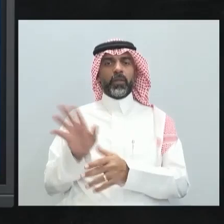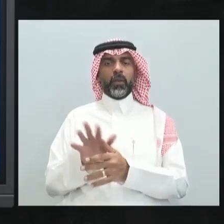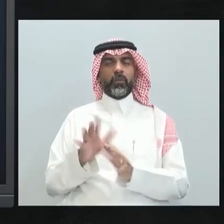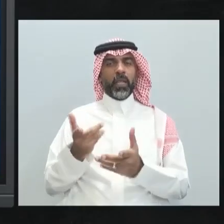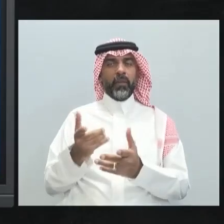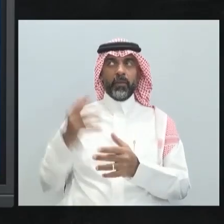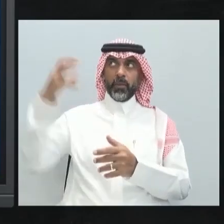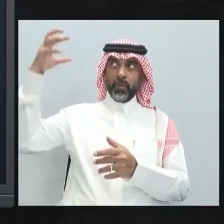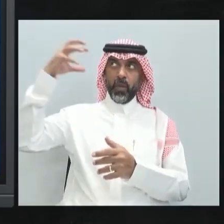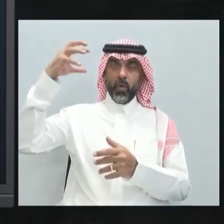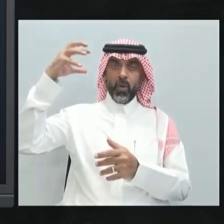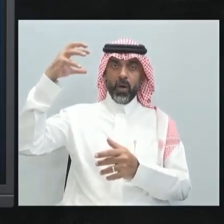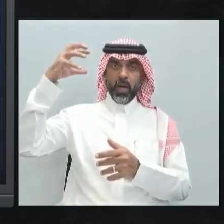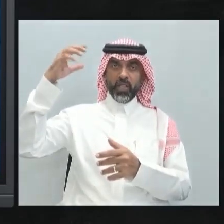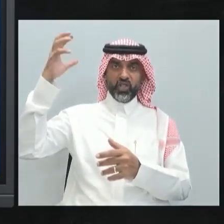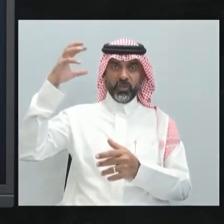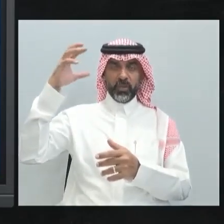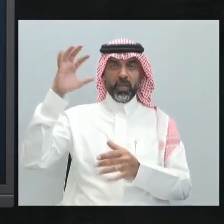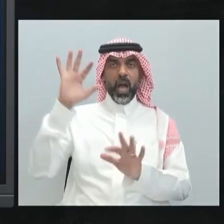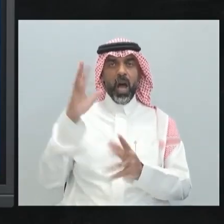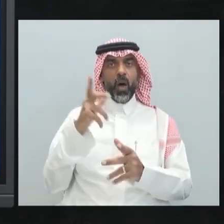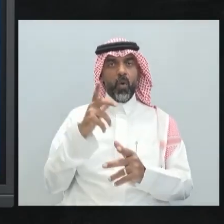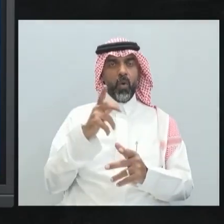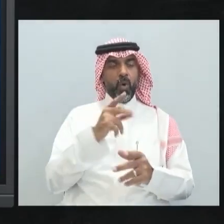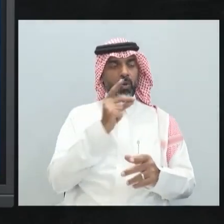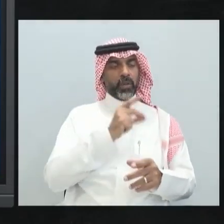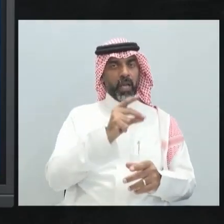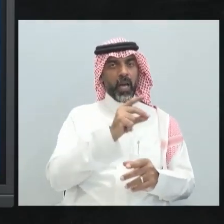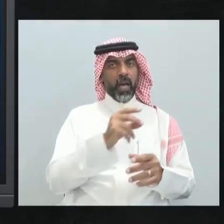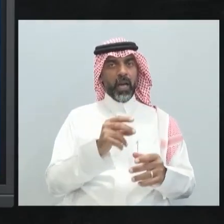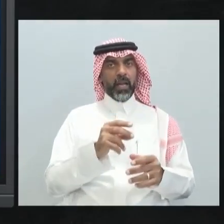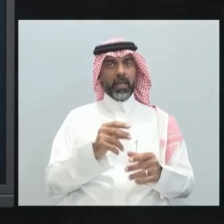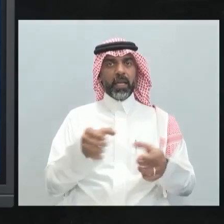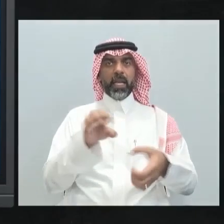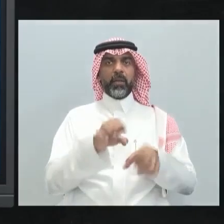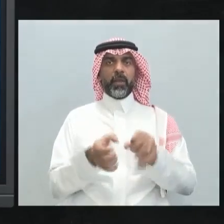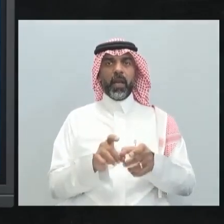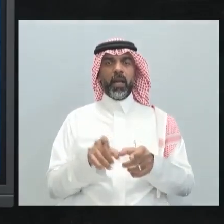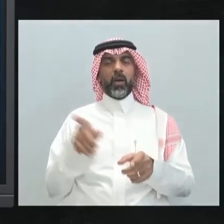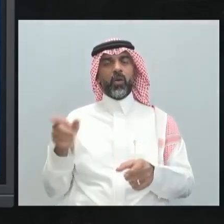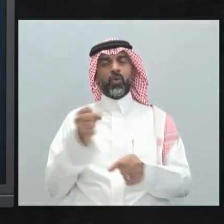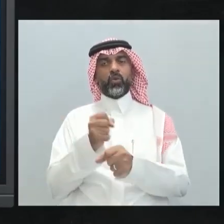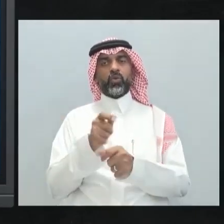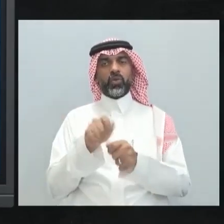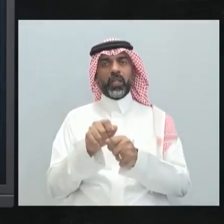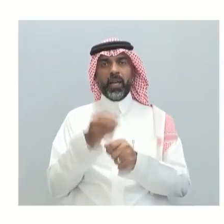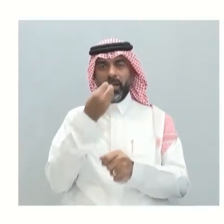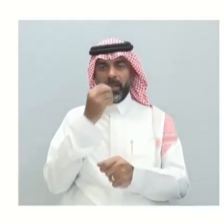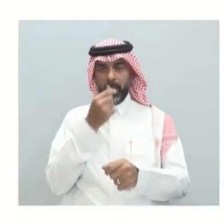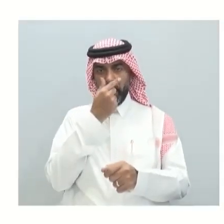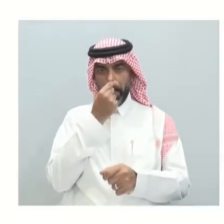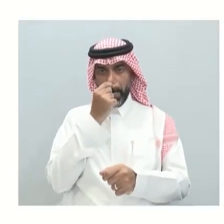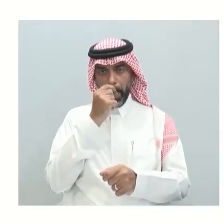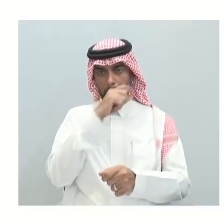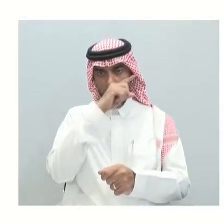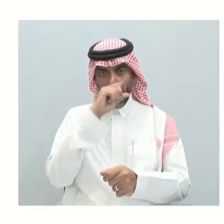الضوئيه ضوء الشمس او من خلال استخدام الطاقه الكيميائيه ثم تقوم بصنع الغذاء يظهر معنا النوع الاول من